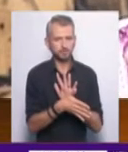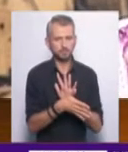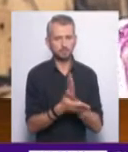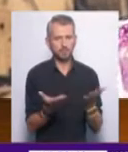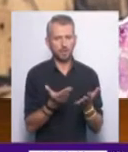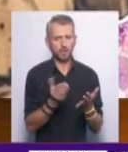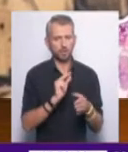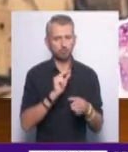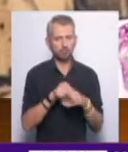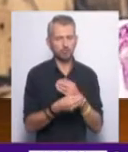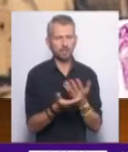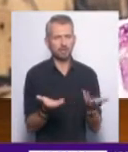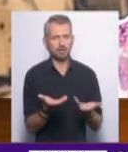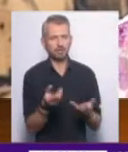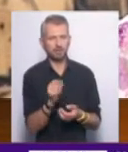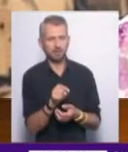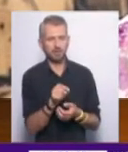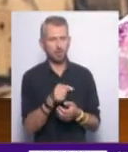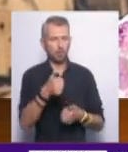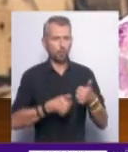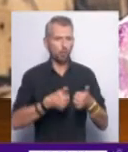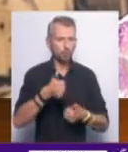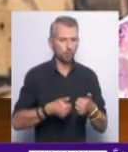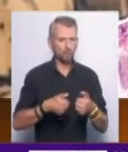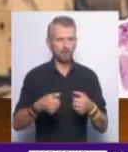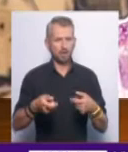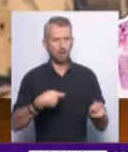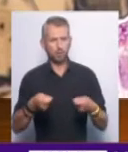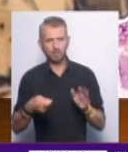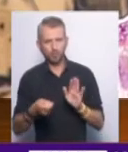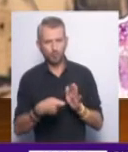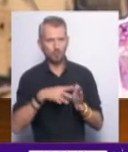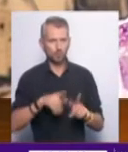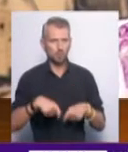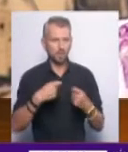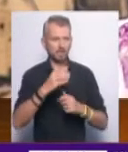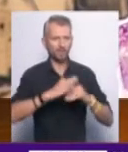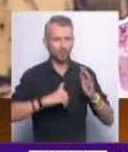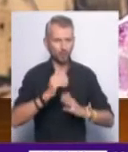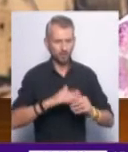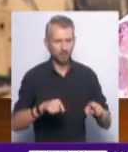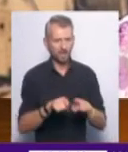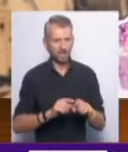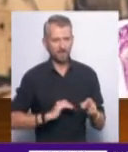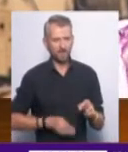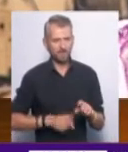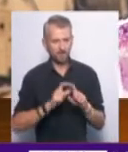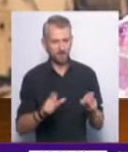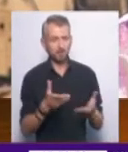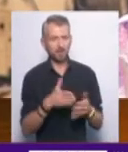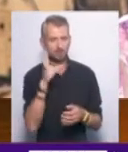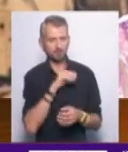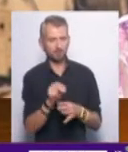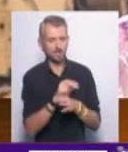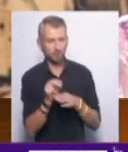через якісь там конкурси, аукціони було передано в руки такій фірмі, яка